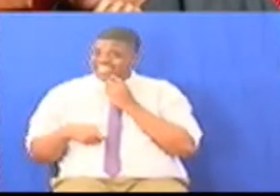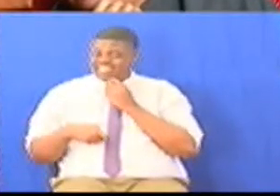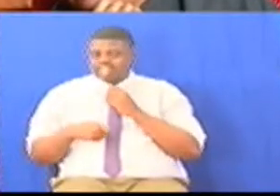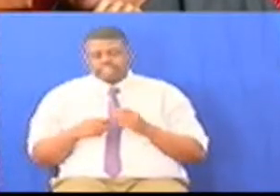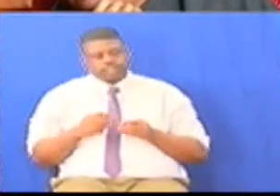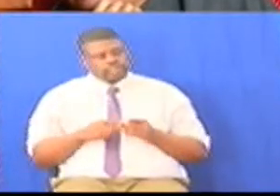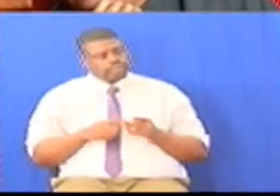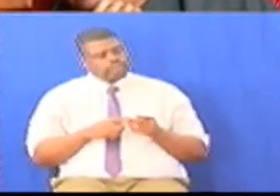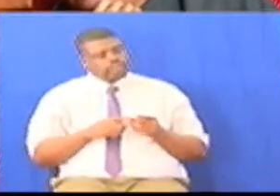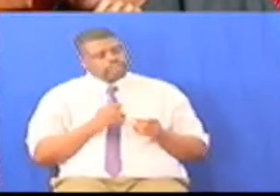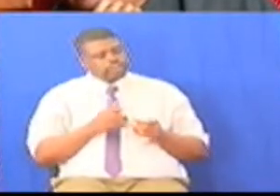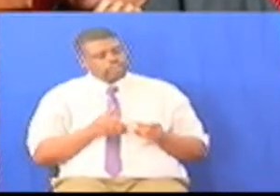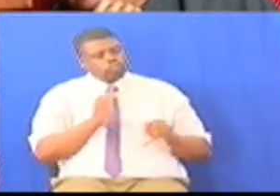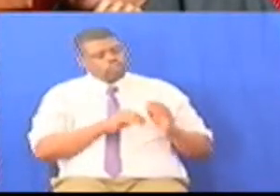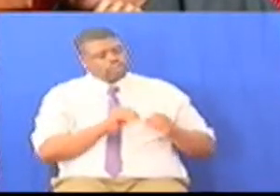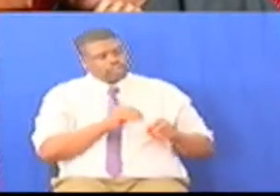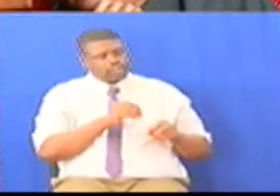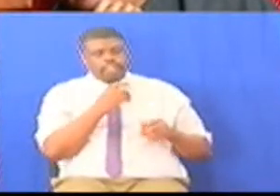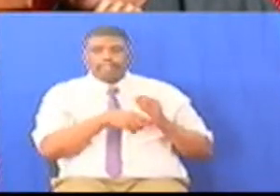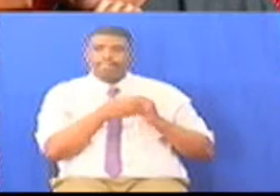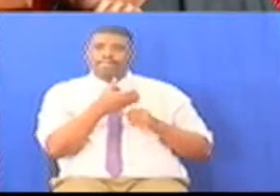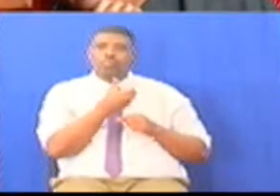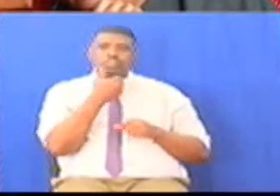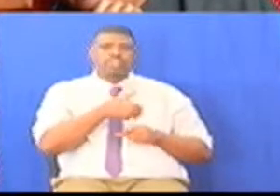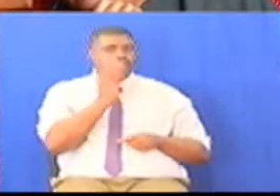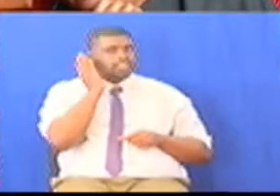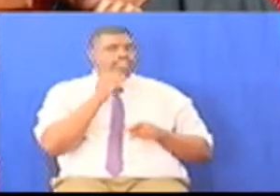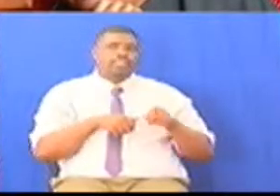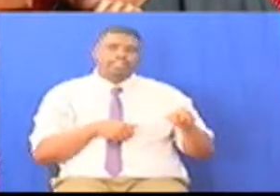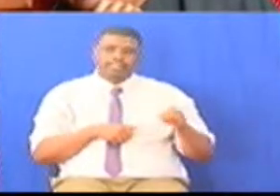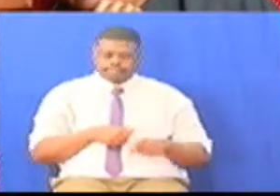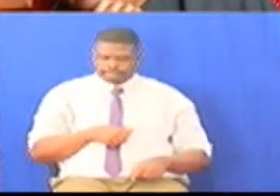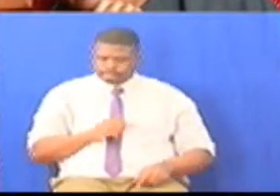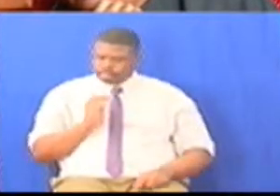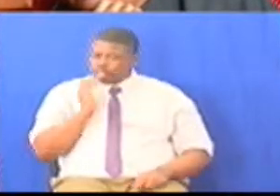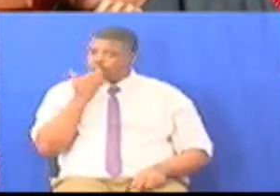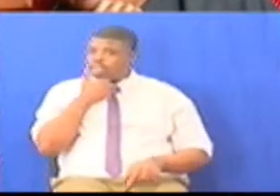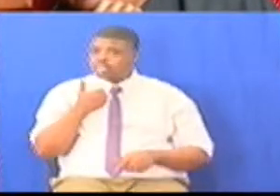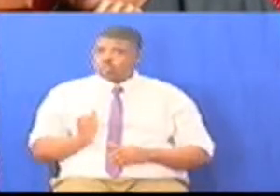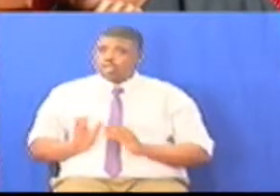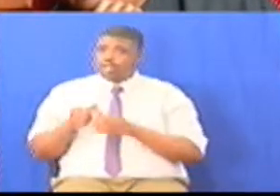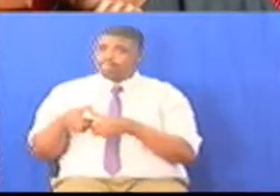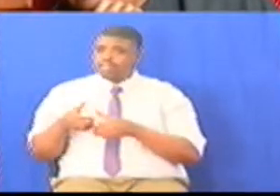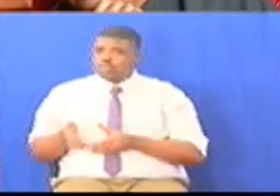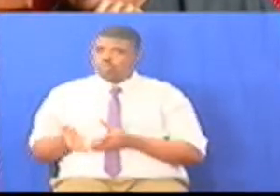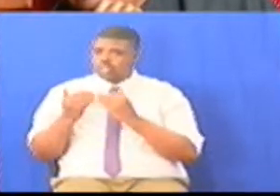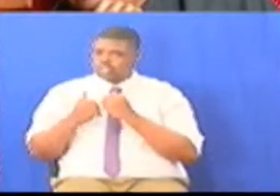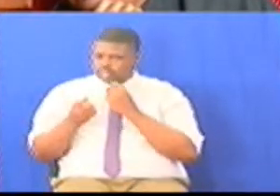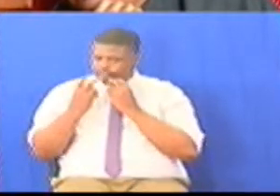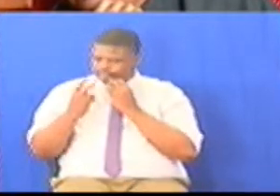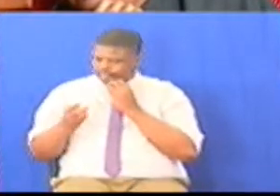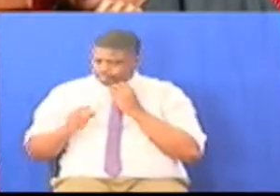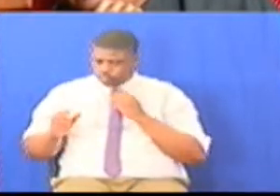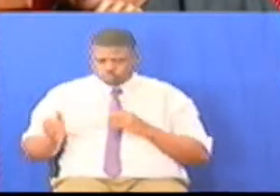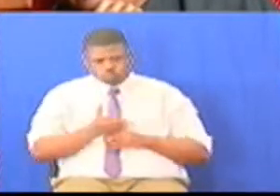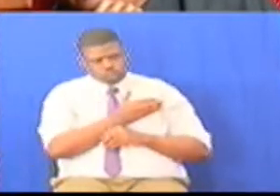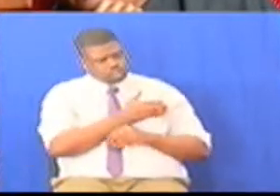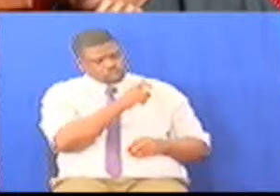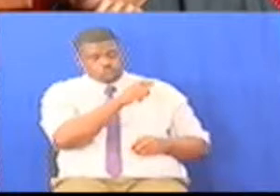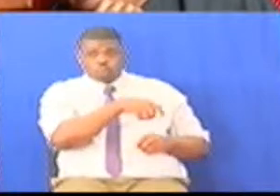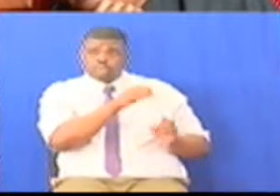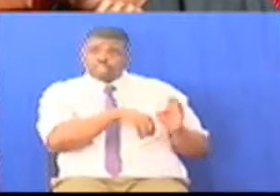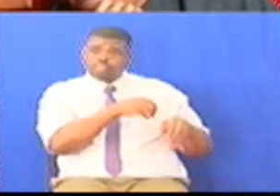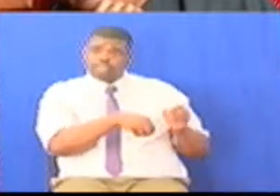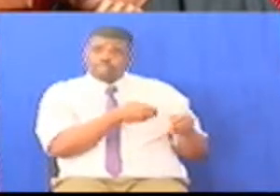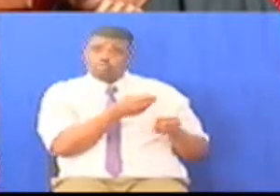net, ili nao wachangie katika pato la serikali. Angalizo la kamati ni kuangalia uwezekano wa kuondolea wachimbaji